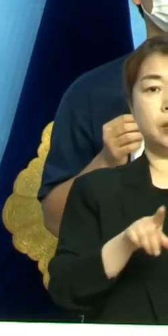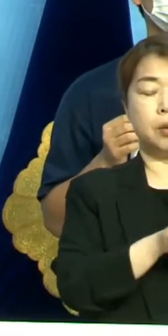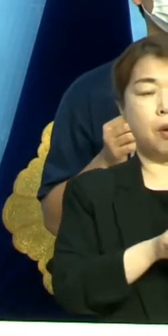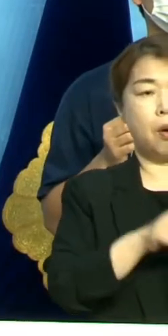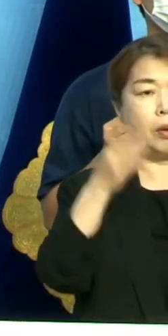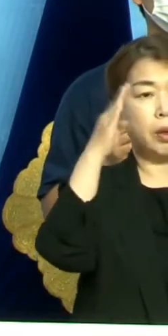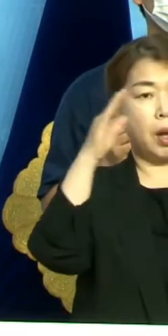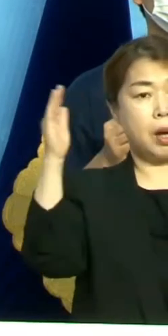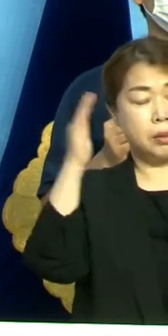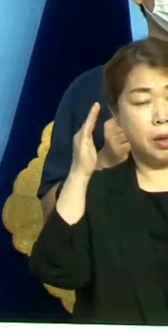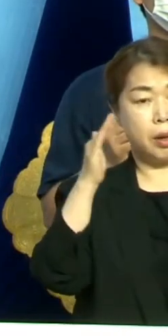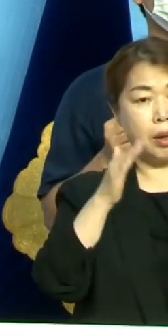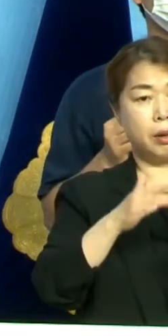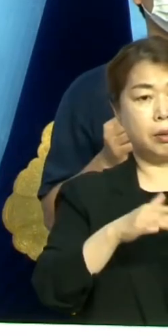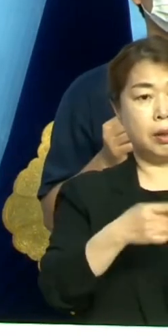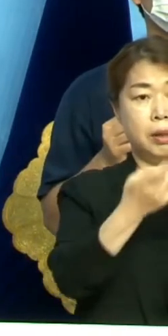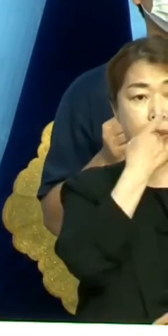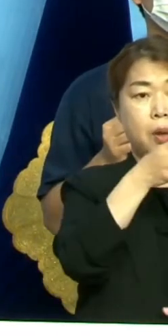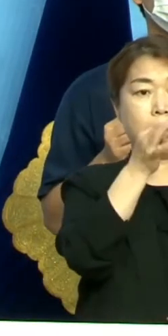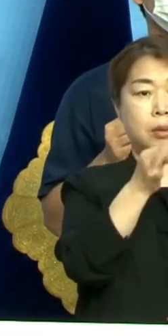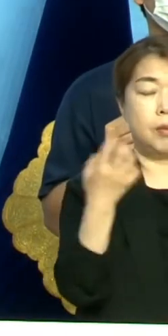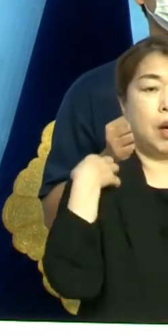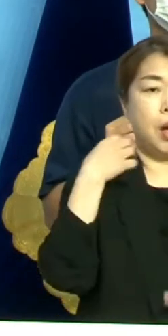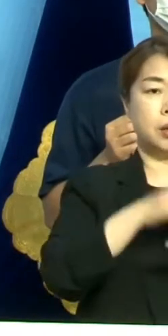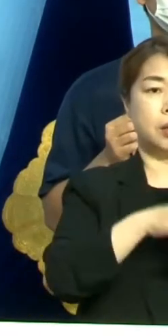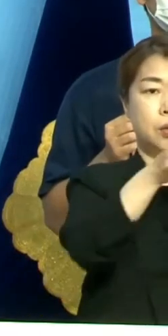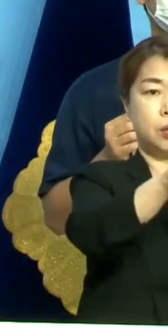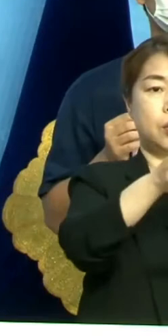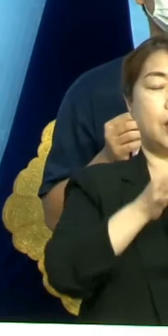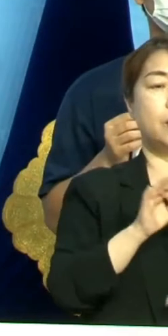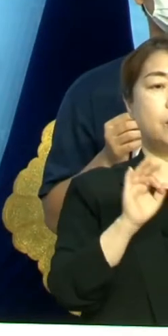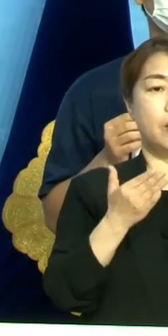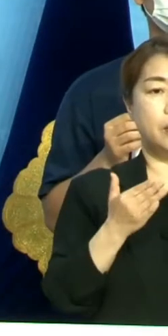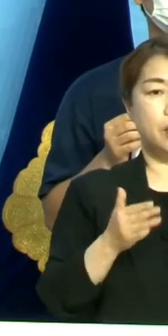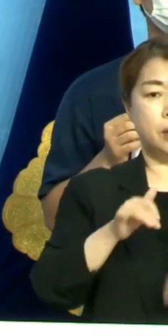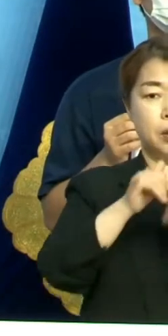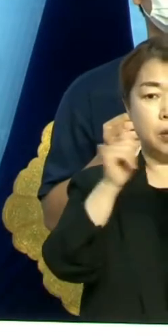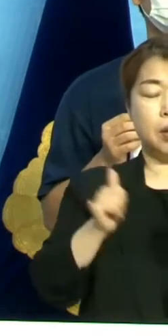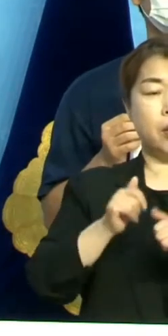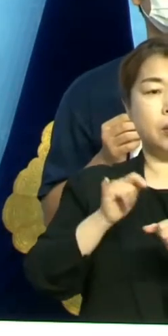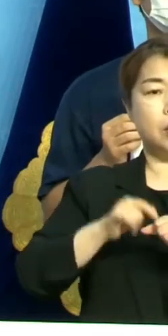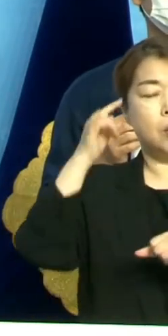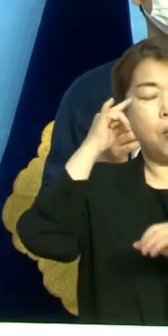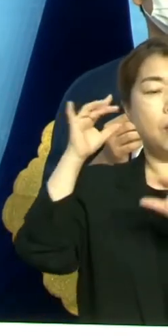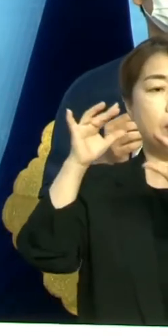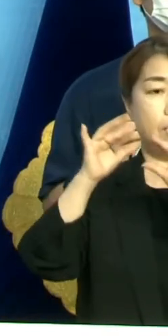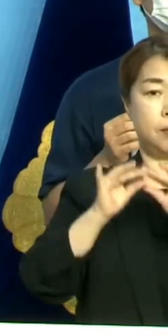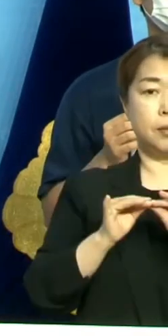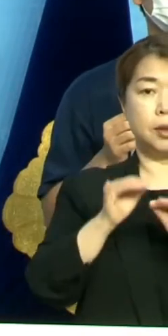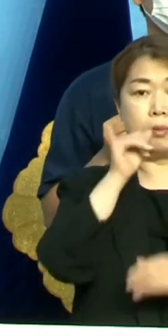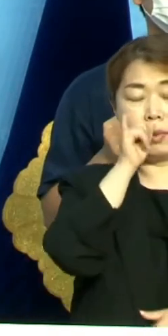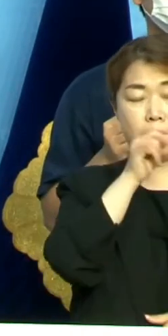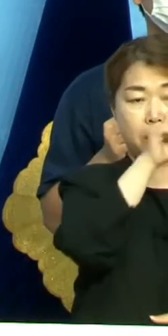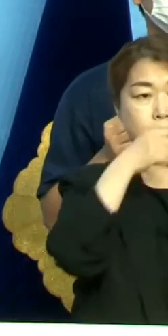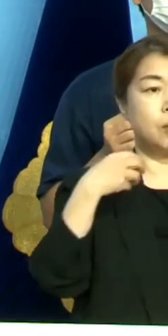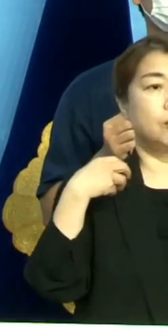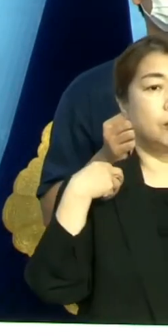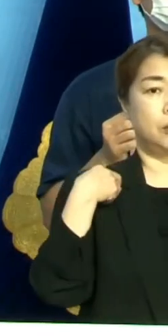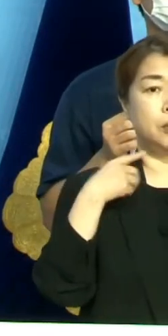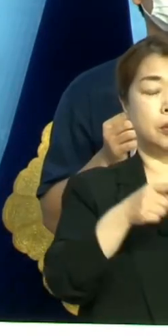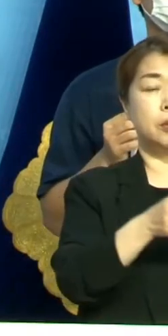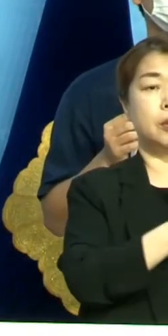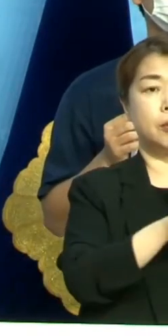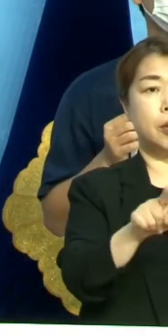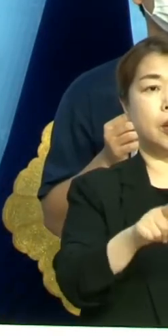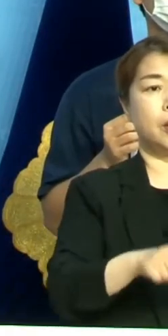대학생에 등록금을 반 단 해야된다는 사회적인 공감대가 형성돼 씁니다 정부는 이에 따라서